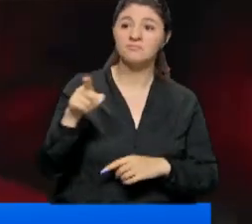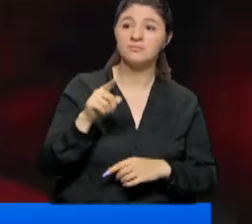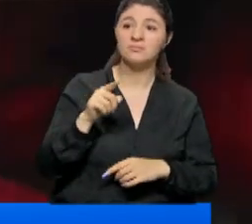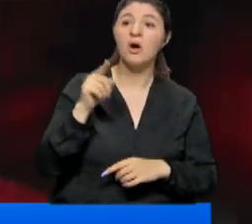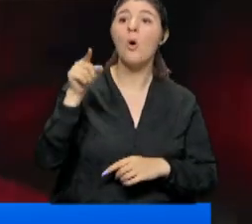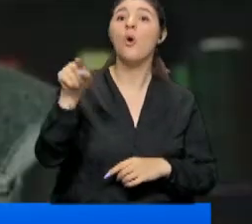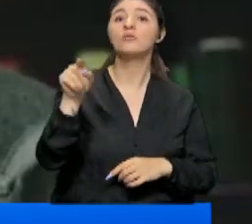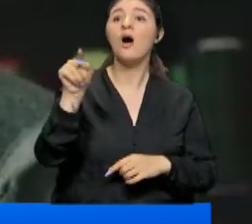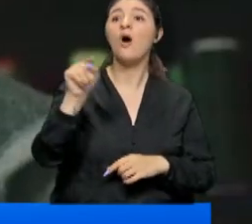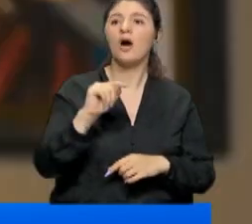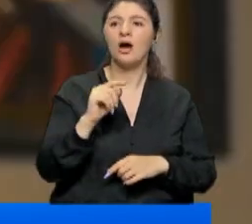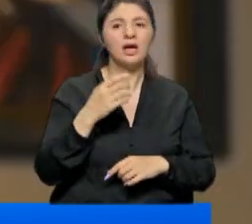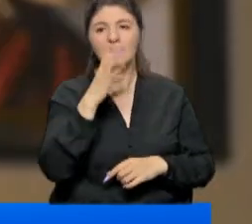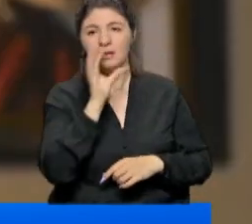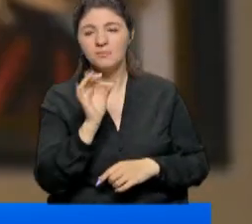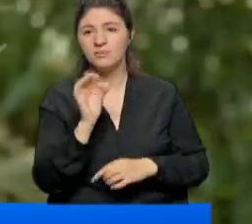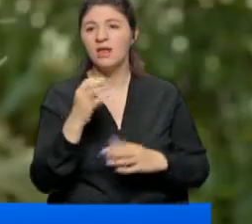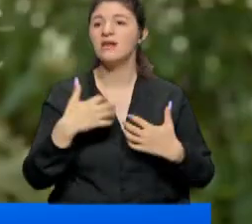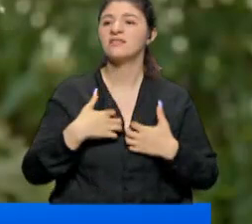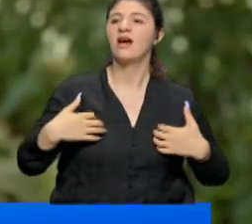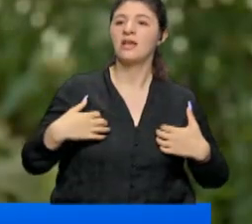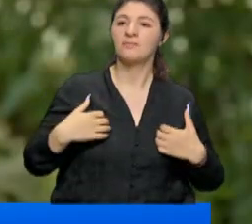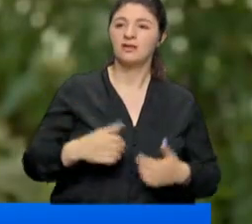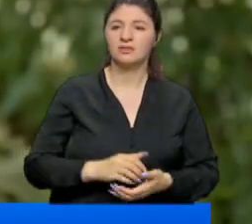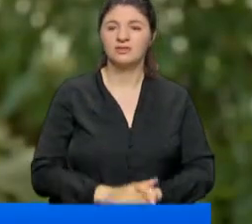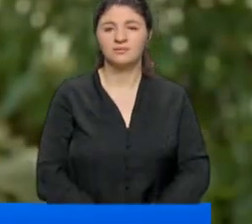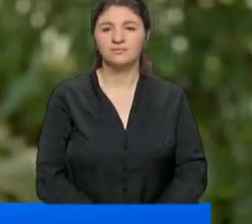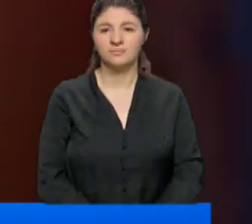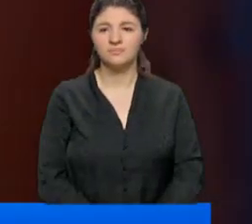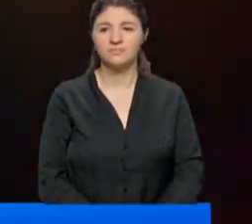olsun sen Oh kim Kahraman o